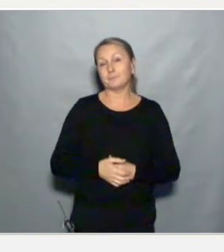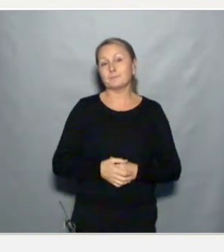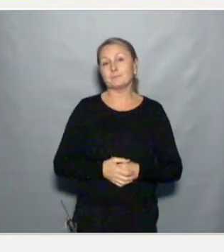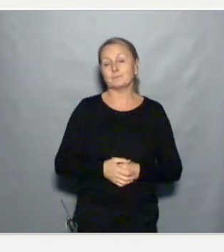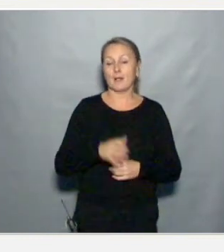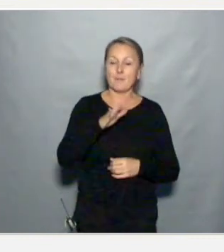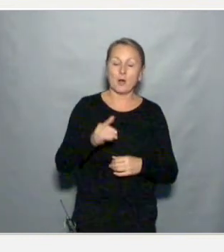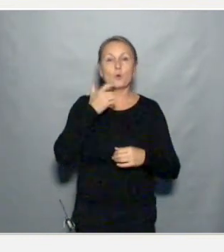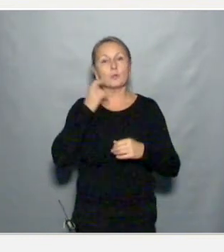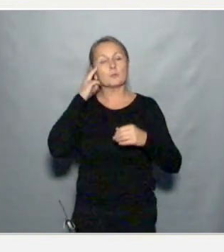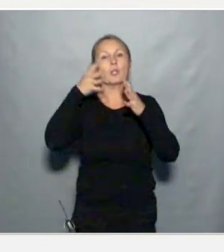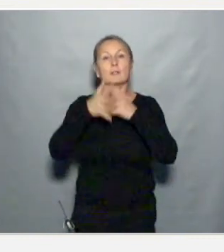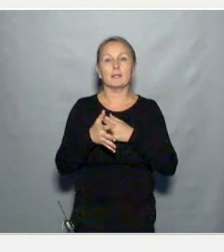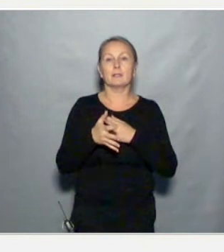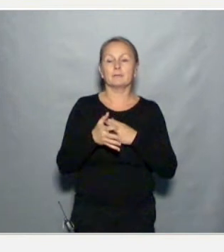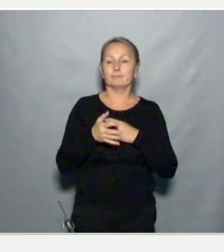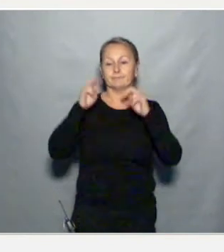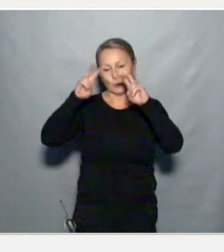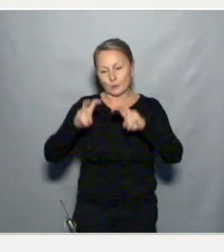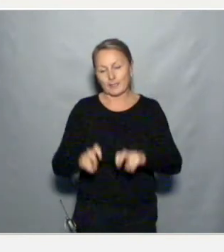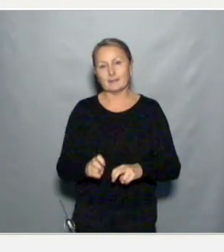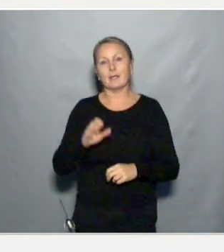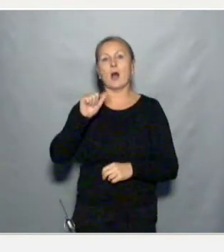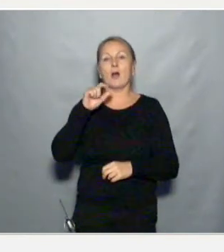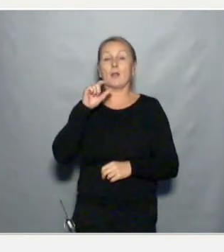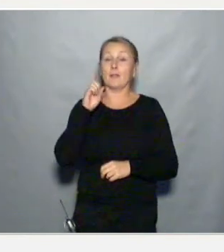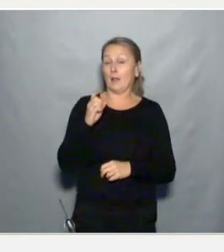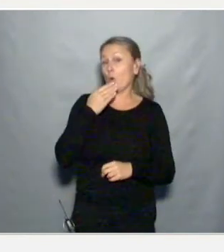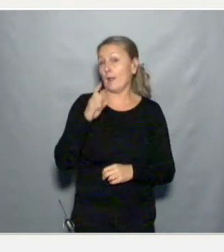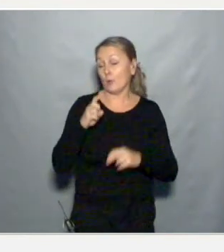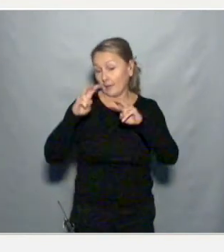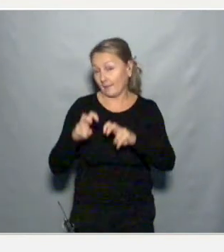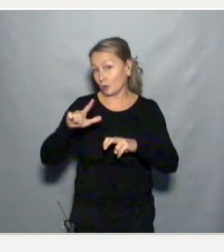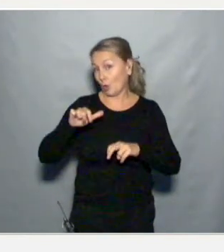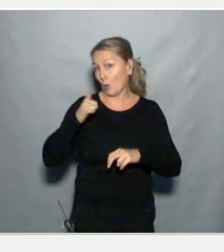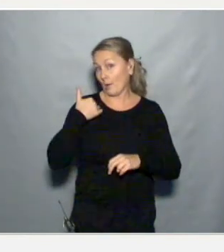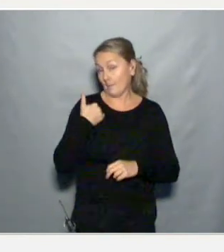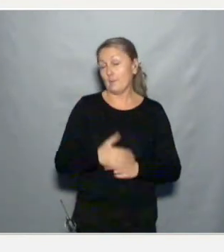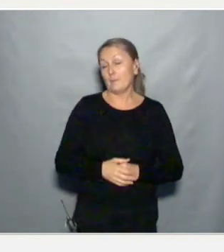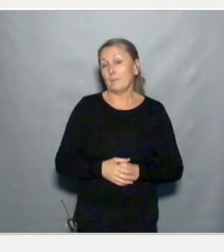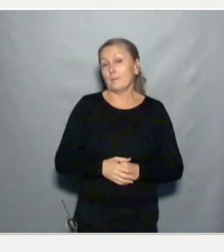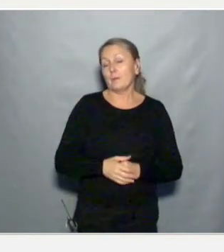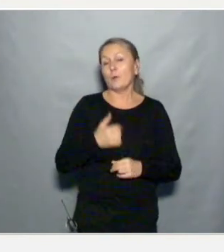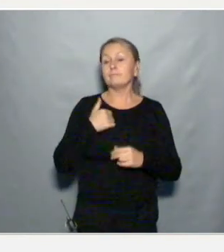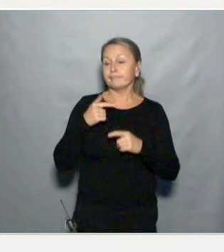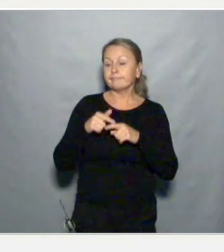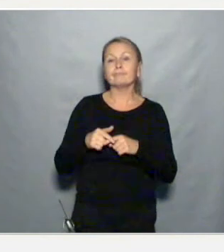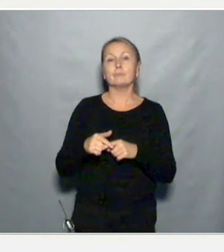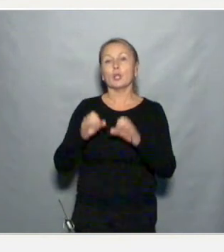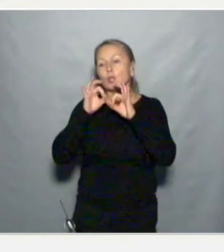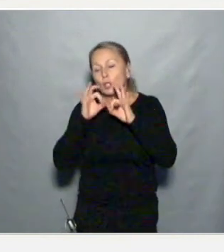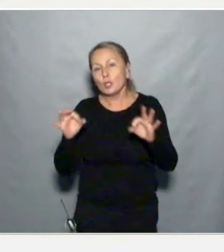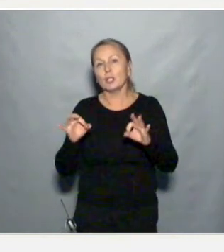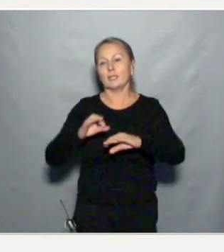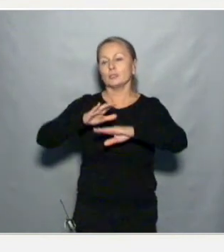och ungdomspsykiatrin gjorde en ADHD-utredning på mig när jag var 17. I den så kom man fram till att jag har jättetydliga